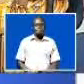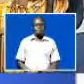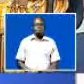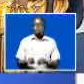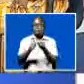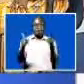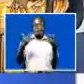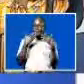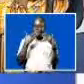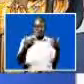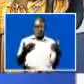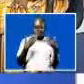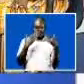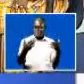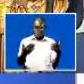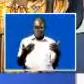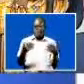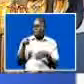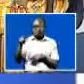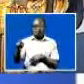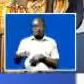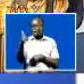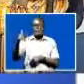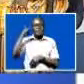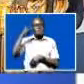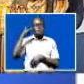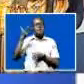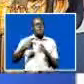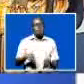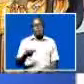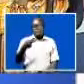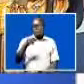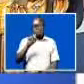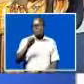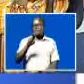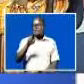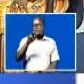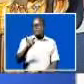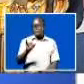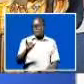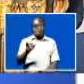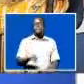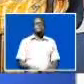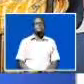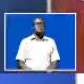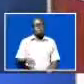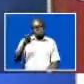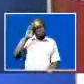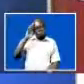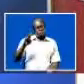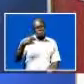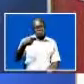Haya, shukran sana. Haya, wewe chukue simu nyingine kutoka kwa Henry, kutoka huku Nairobi. Henry, habari za